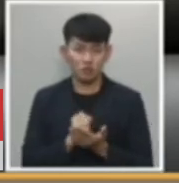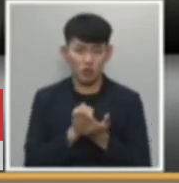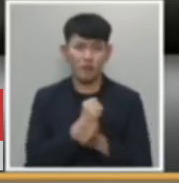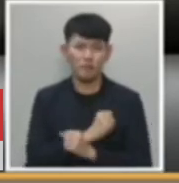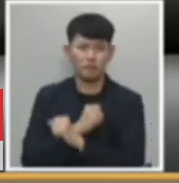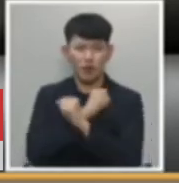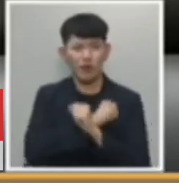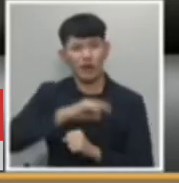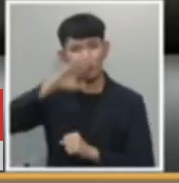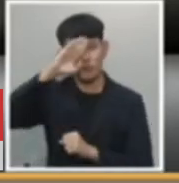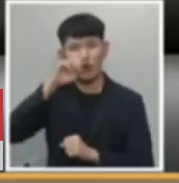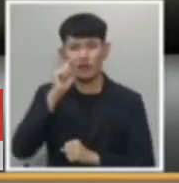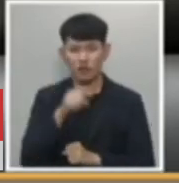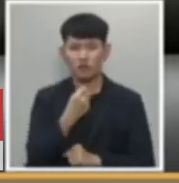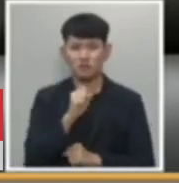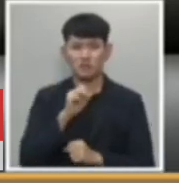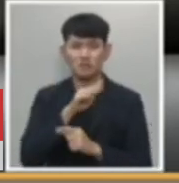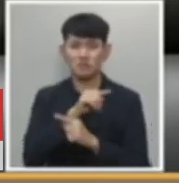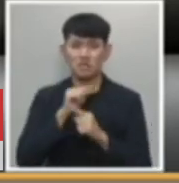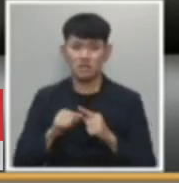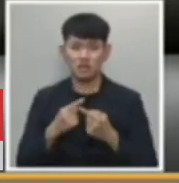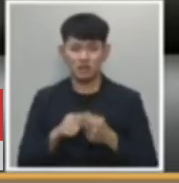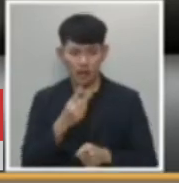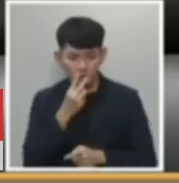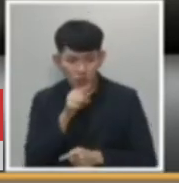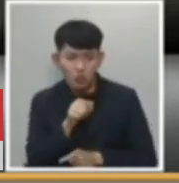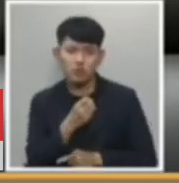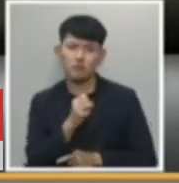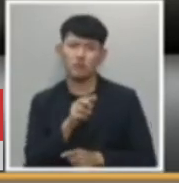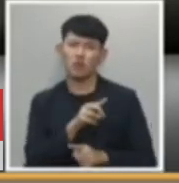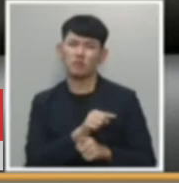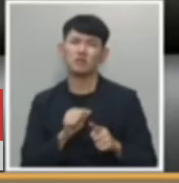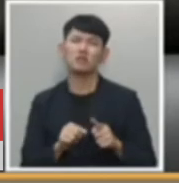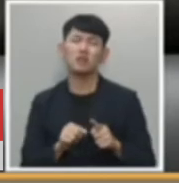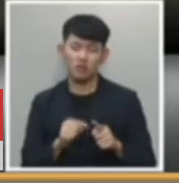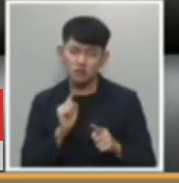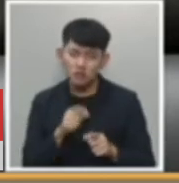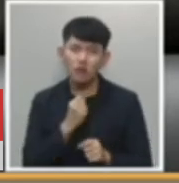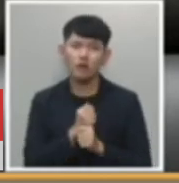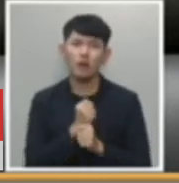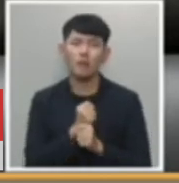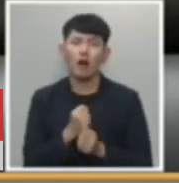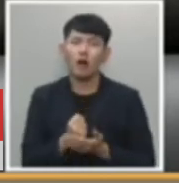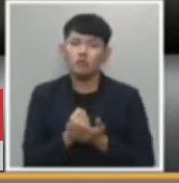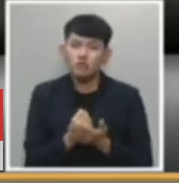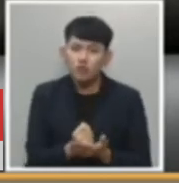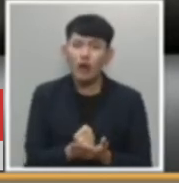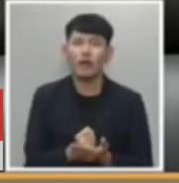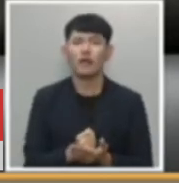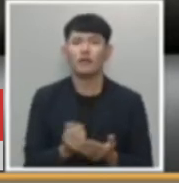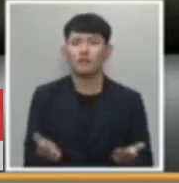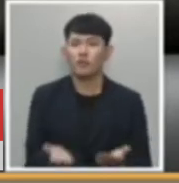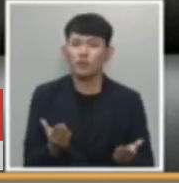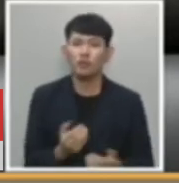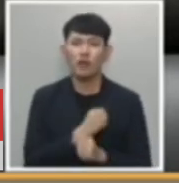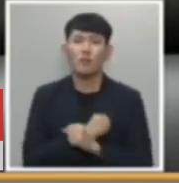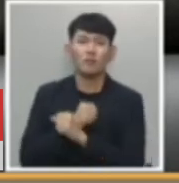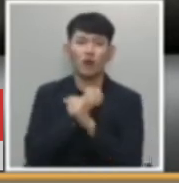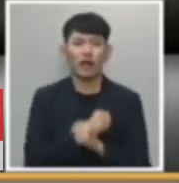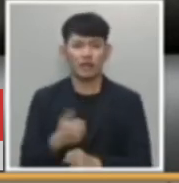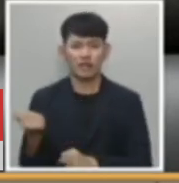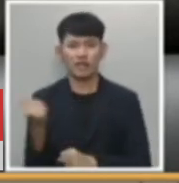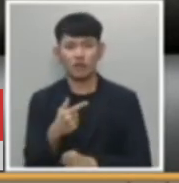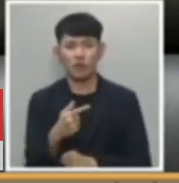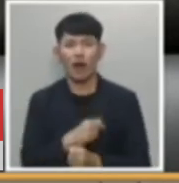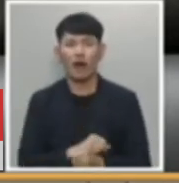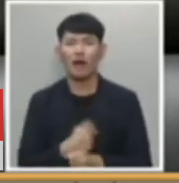าณ 14% ตอนนี้เราได้แค่ 12% นะครับเราต้องสร้างสุขภาพมากกว่าซ่อมสุขภาพ 2. งบล